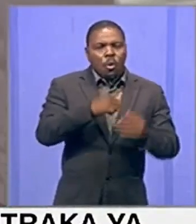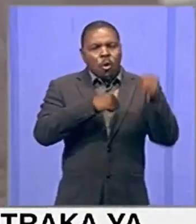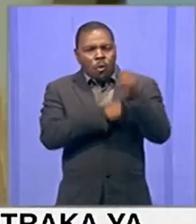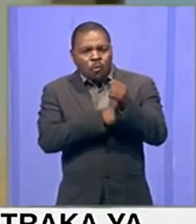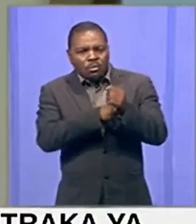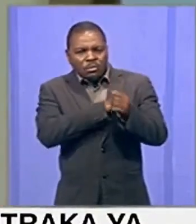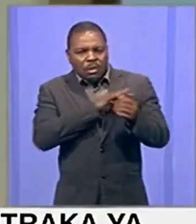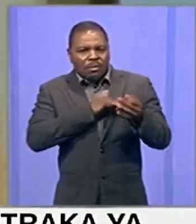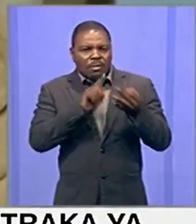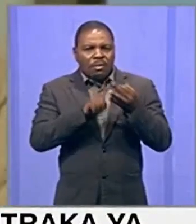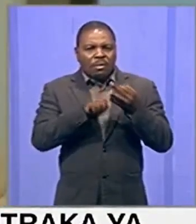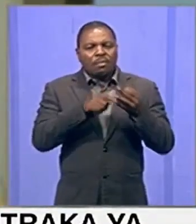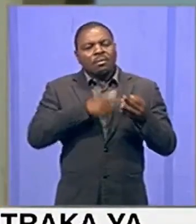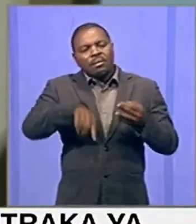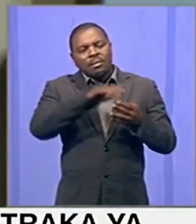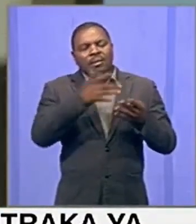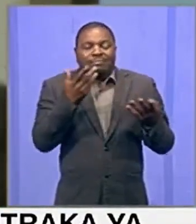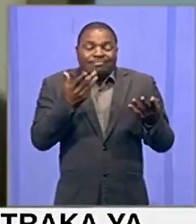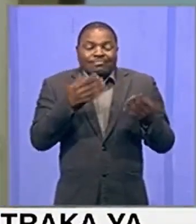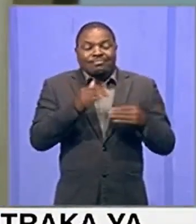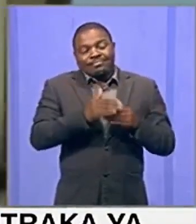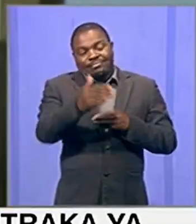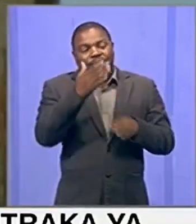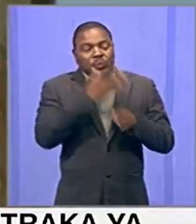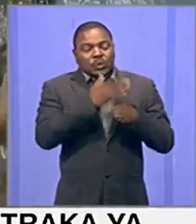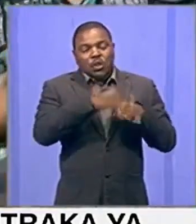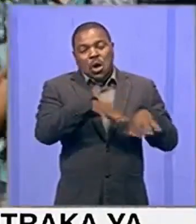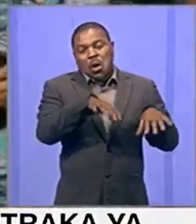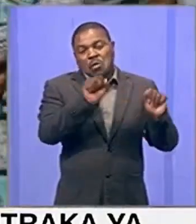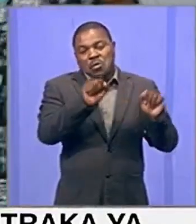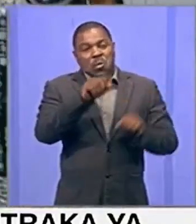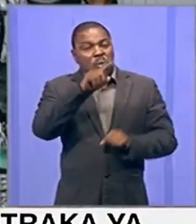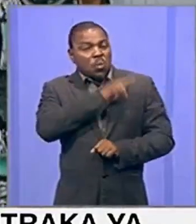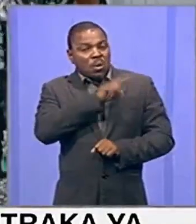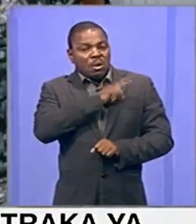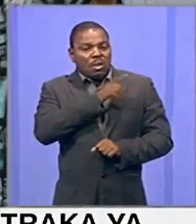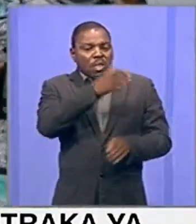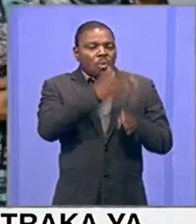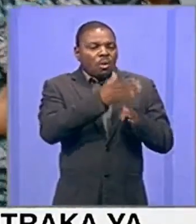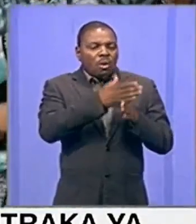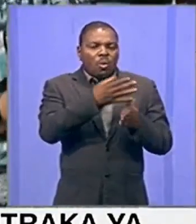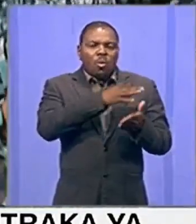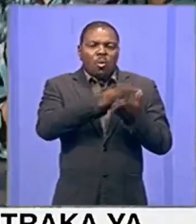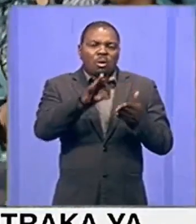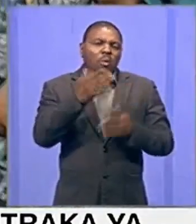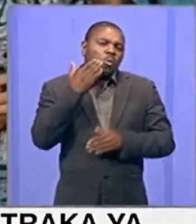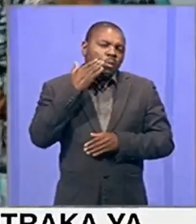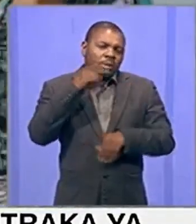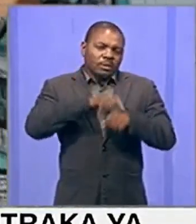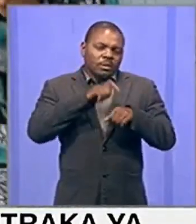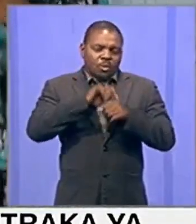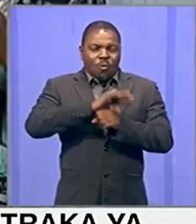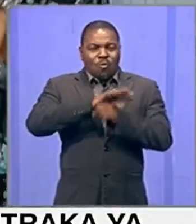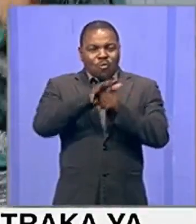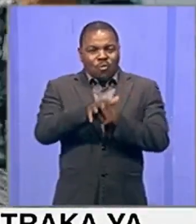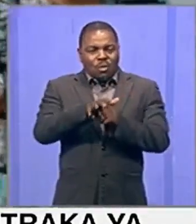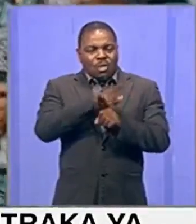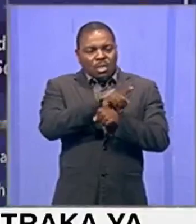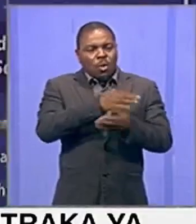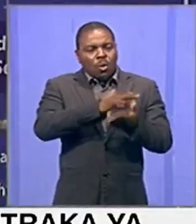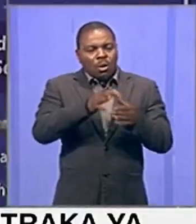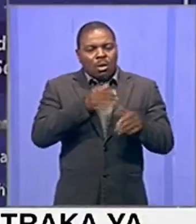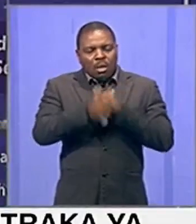le baepi ba lebanwe ke go latlhegelwa ke tiro jaaka ba ne ba thapilwe ka dikontraka tsa COVID-19 tseo di ntseng di